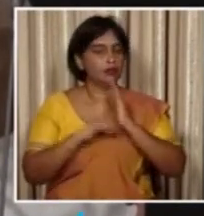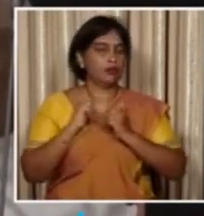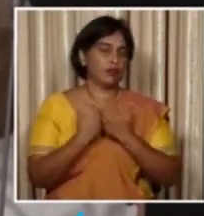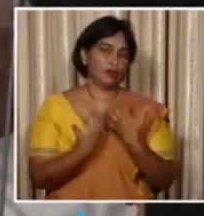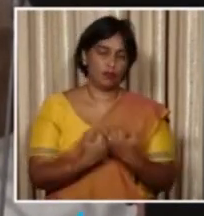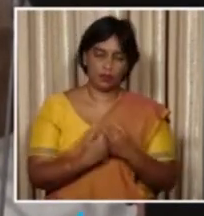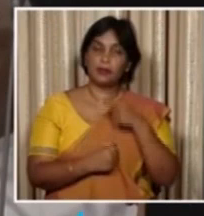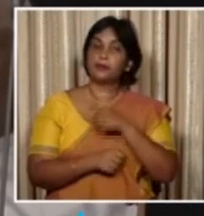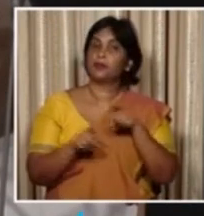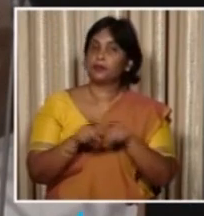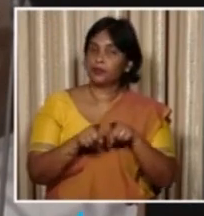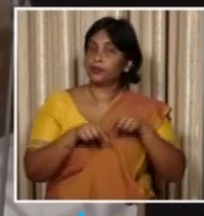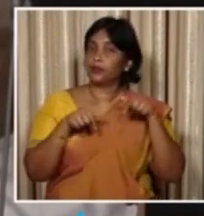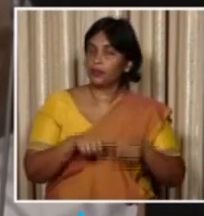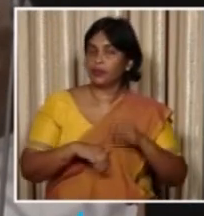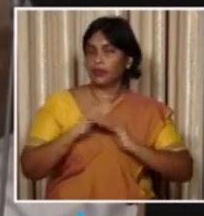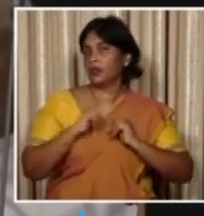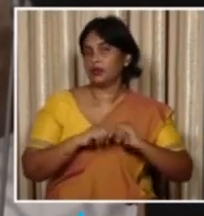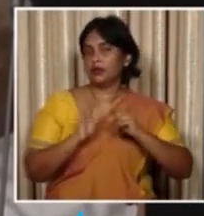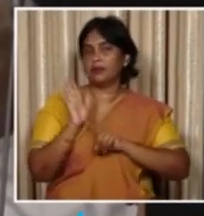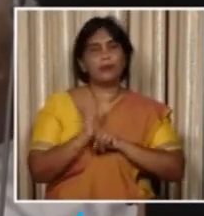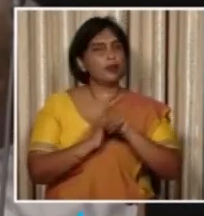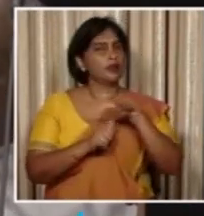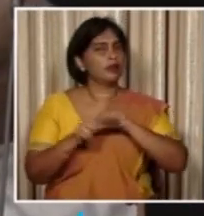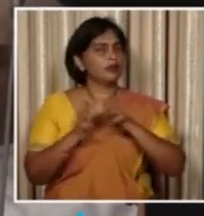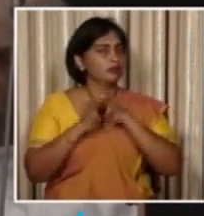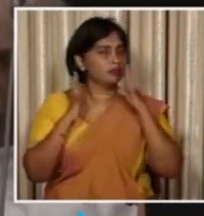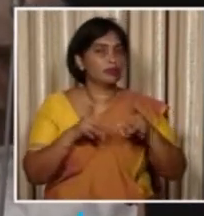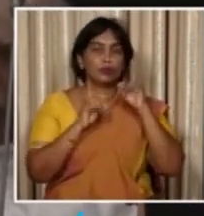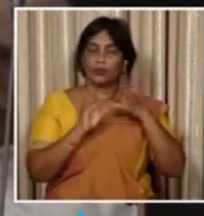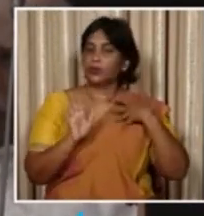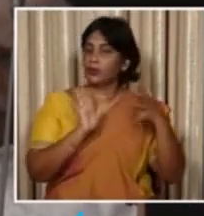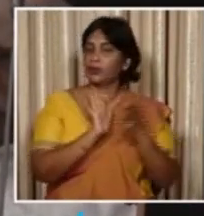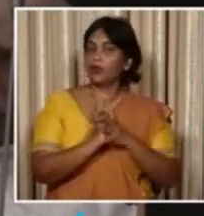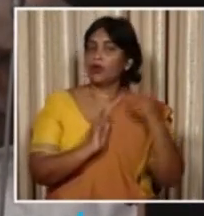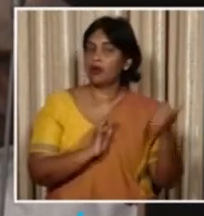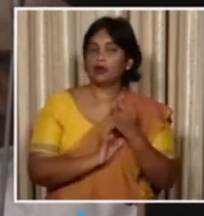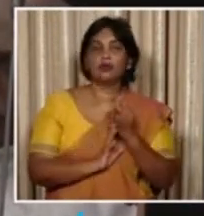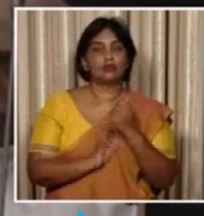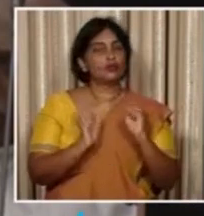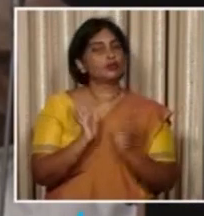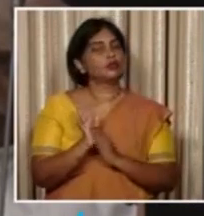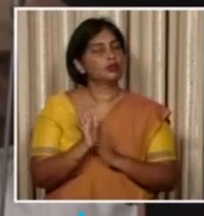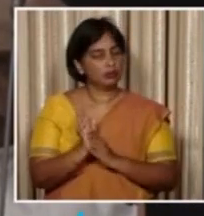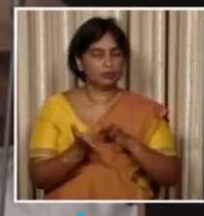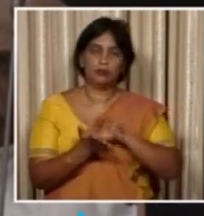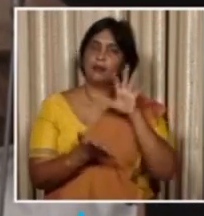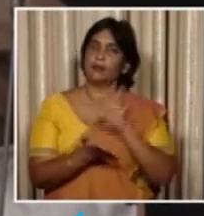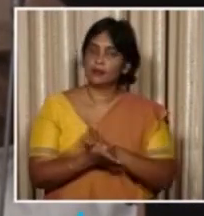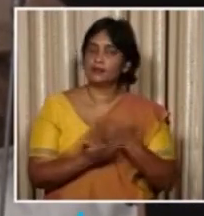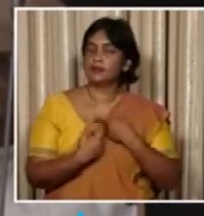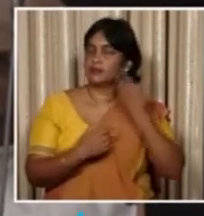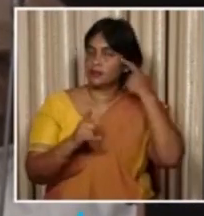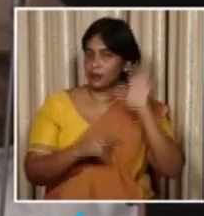අවශ්‍යයි. ඒ සඳහා දැනට ක්‍රියාත්මක පැරණි ආයතන රැසක් ඒකාබද්ධ කොට නව ආර්ථික කොමිසමක් ස්ථාපිත කිරීම